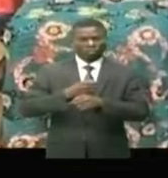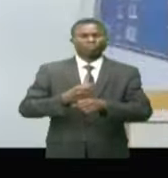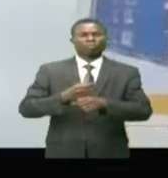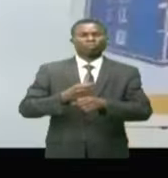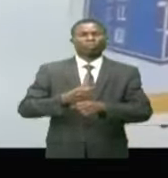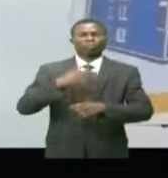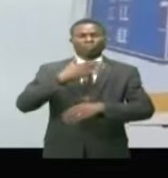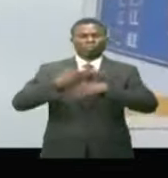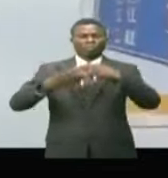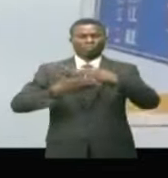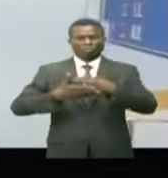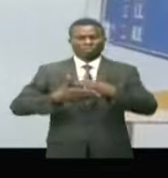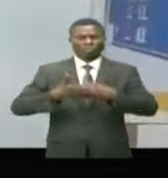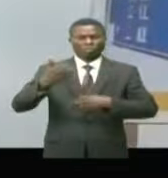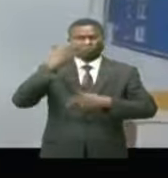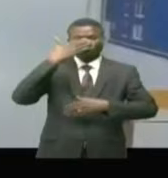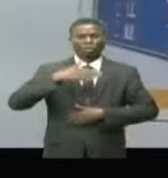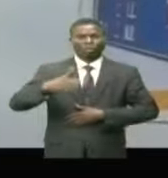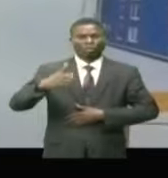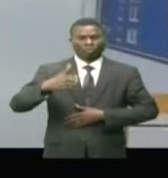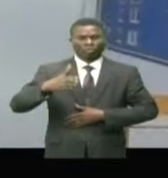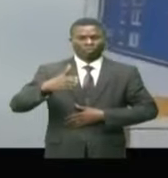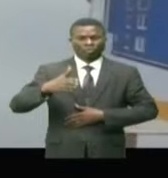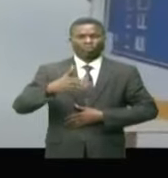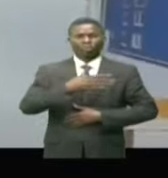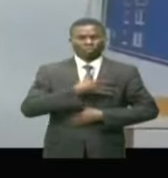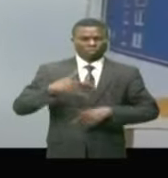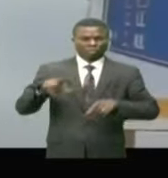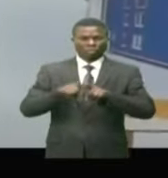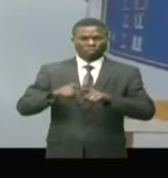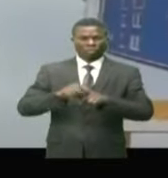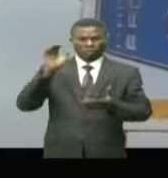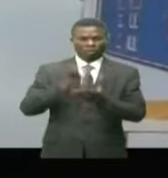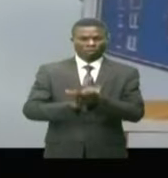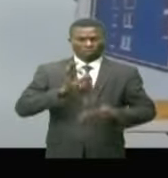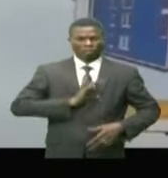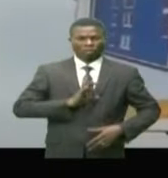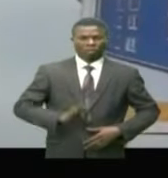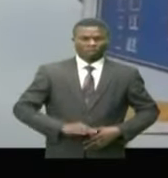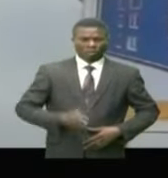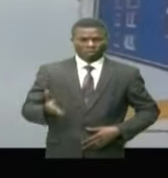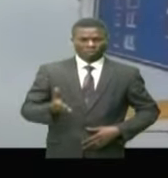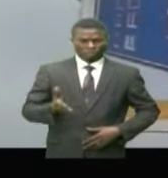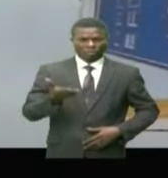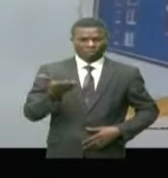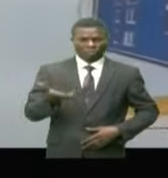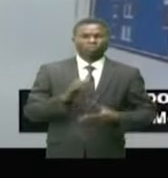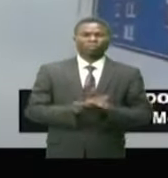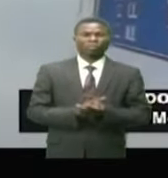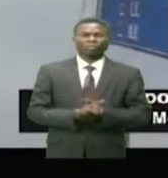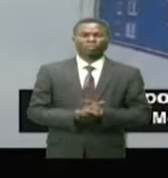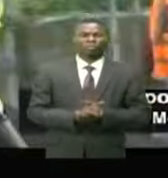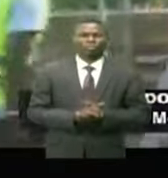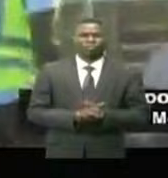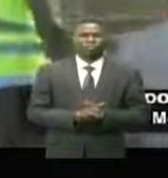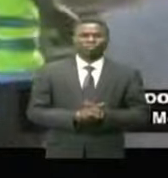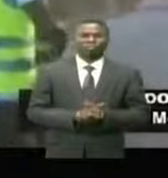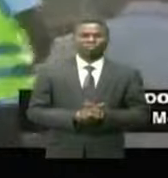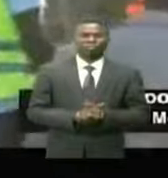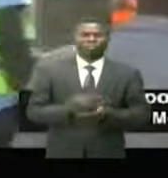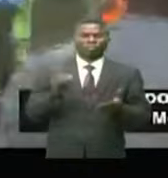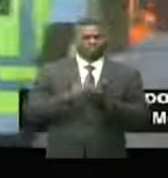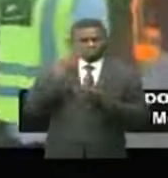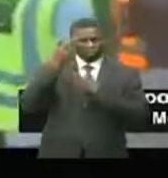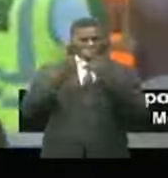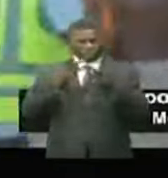faut noter la construction de l'hôpital qui va porter le nom de la première dame de la République, Denise Nyakiero-Tshisekedi. Une